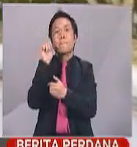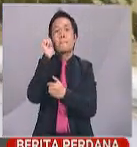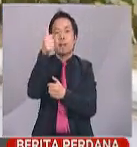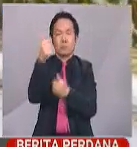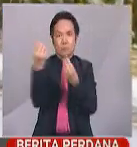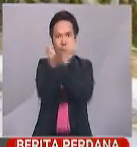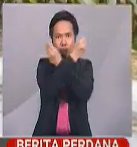yo yo